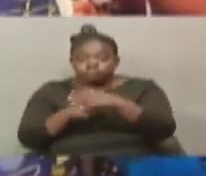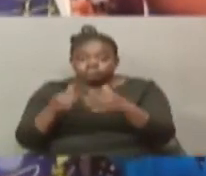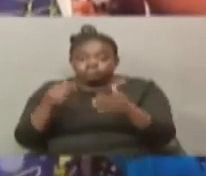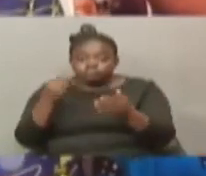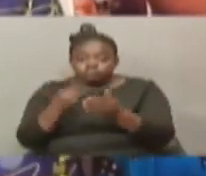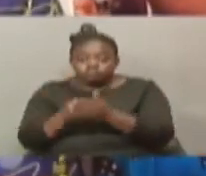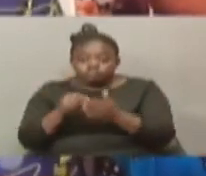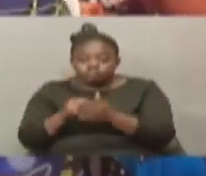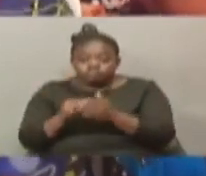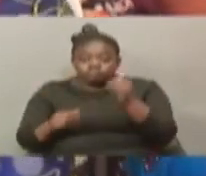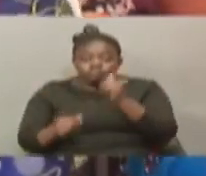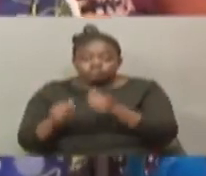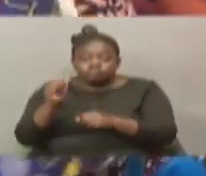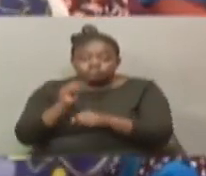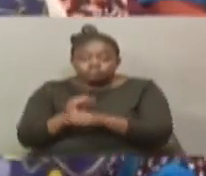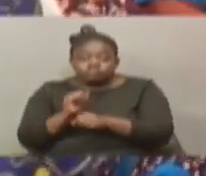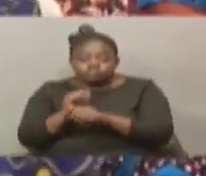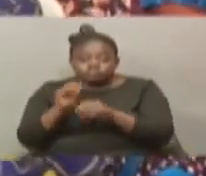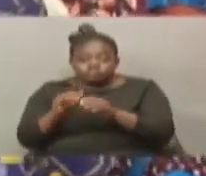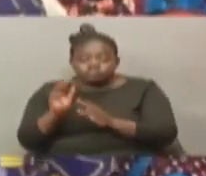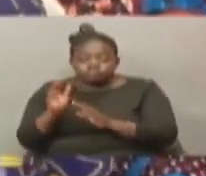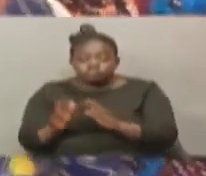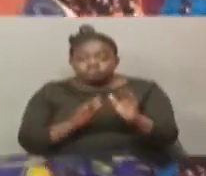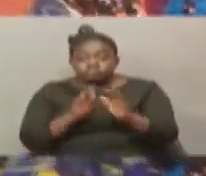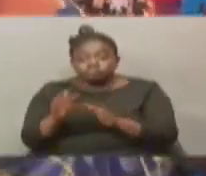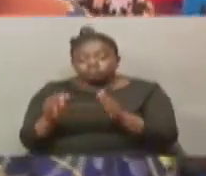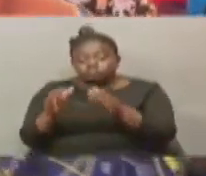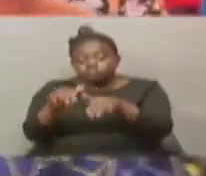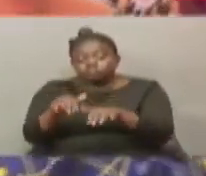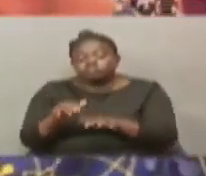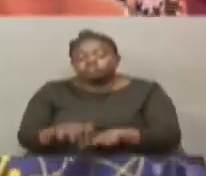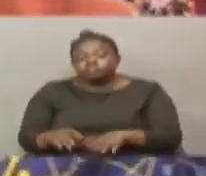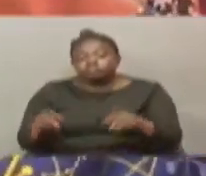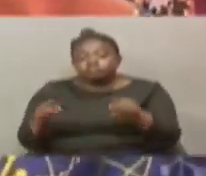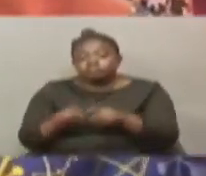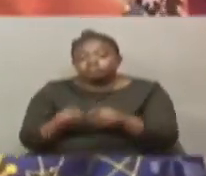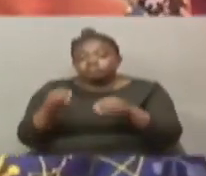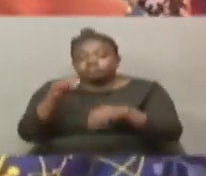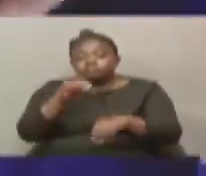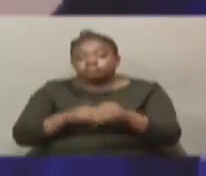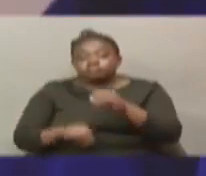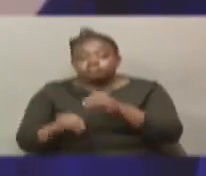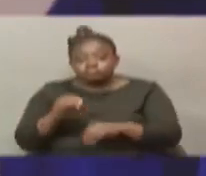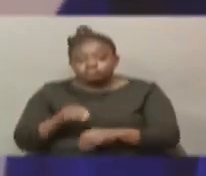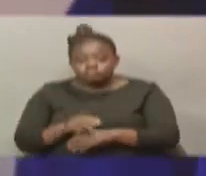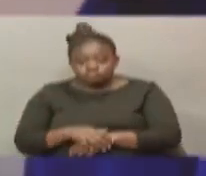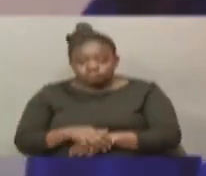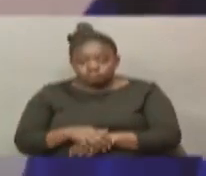ssente ezandibadde zikola mu nteekateeka z'okuziika ate nga zaasondebwa.